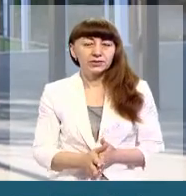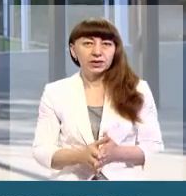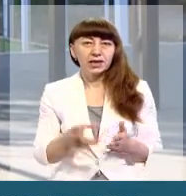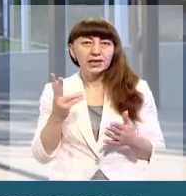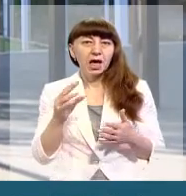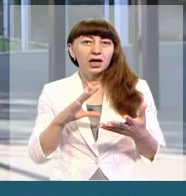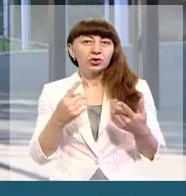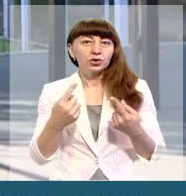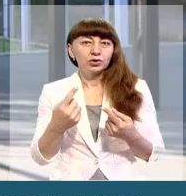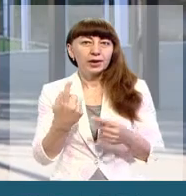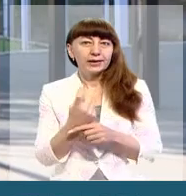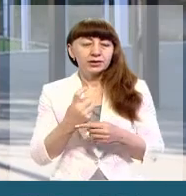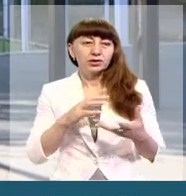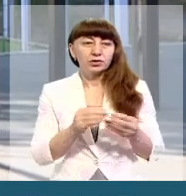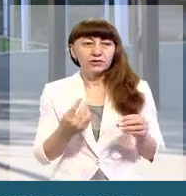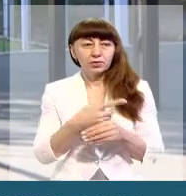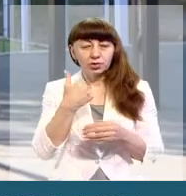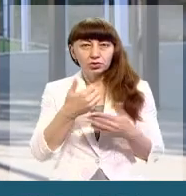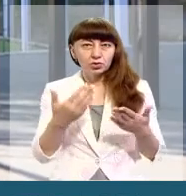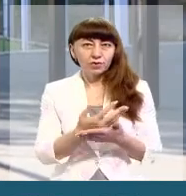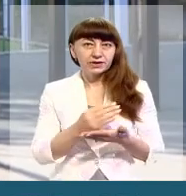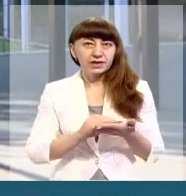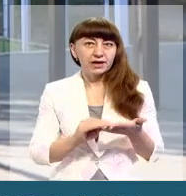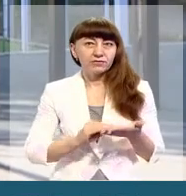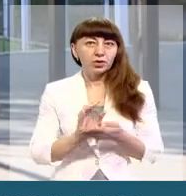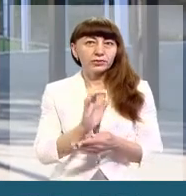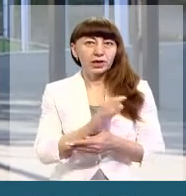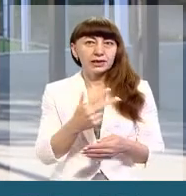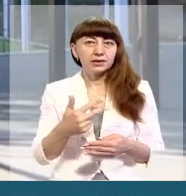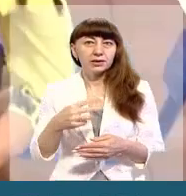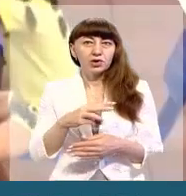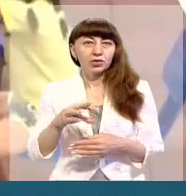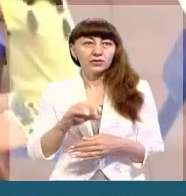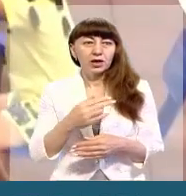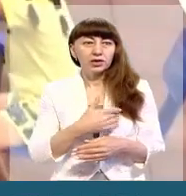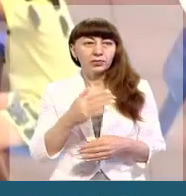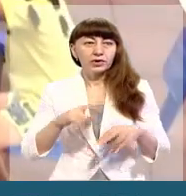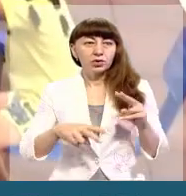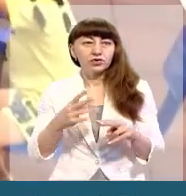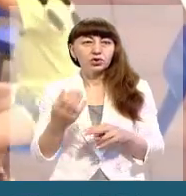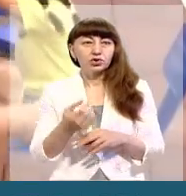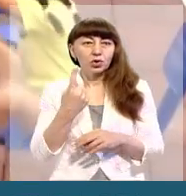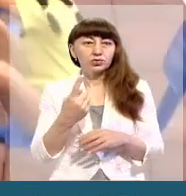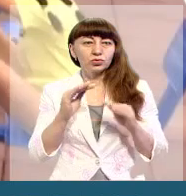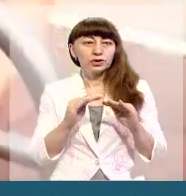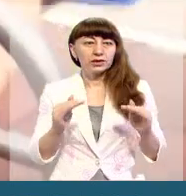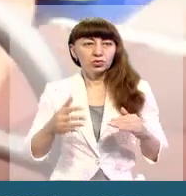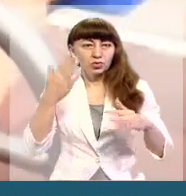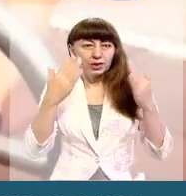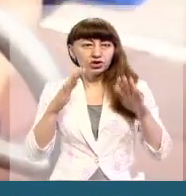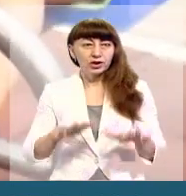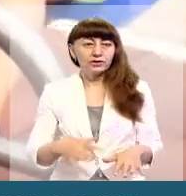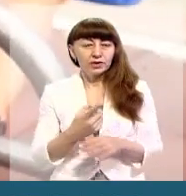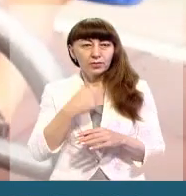алаңын салып, жарық, қоршаулар орнатқымыз келеді. Осы жолы да ол орындалады деп сенеміз. Биыл халық қатысатын бюджет жобасына өтінімді